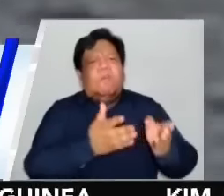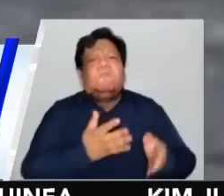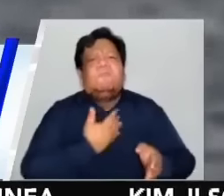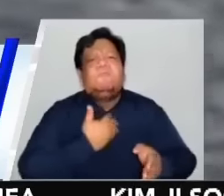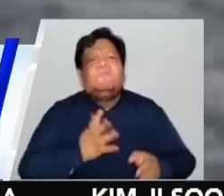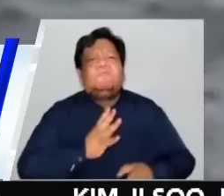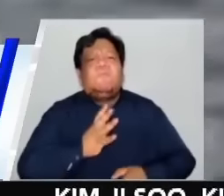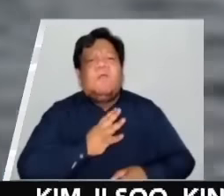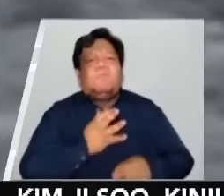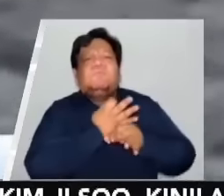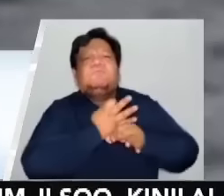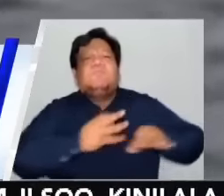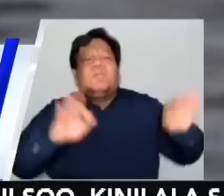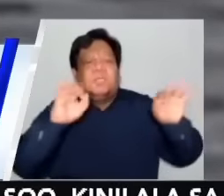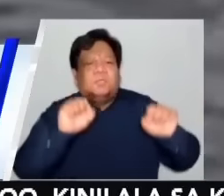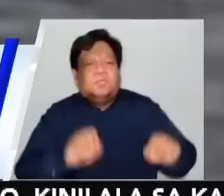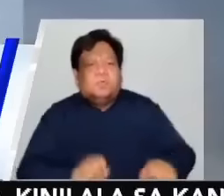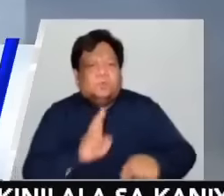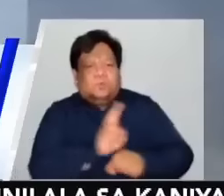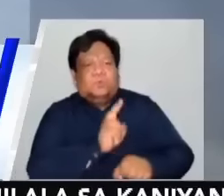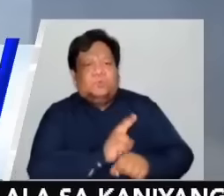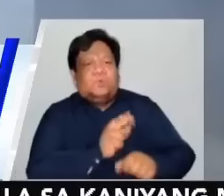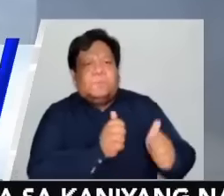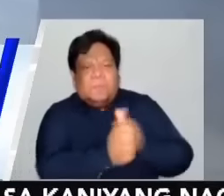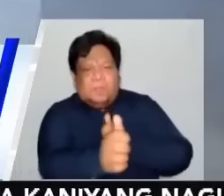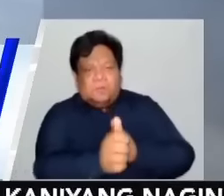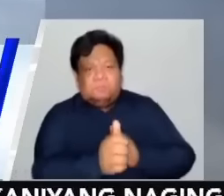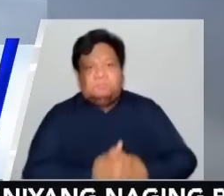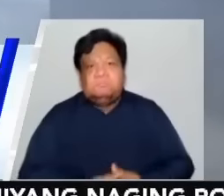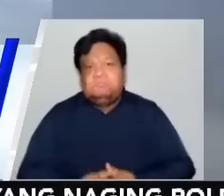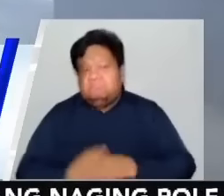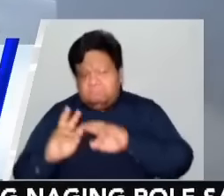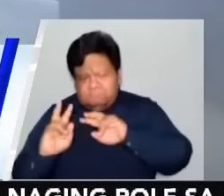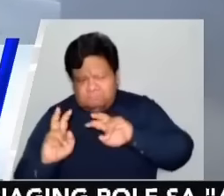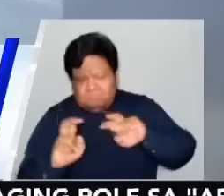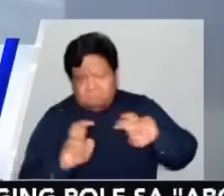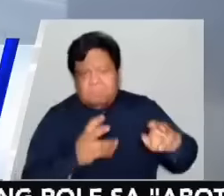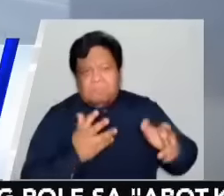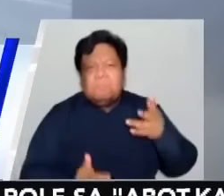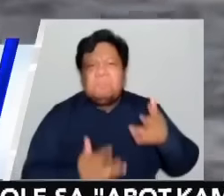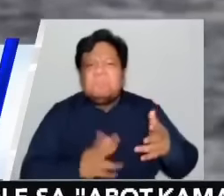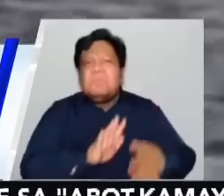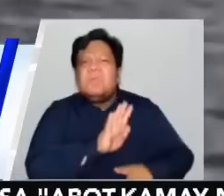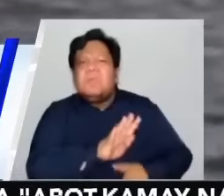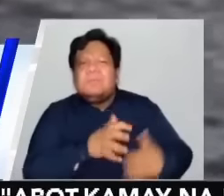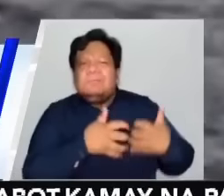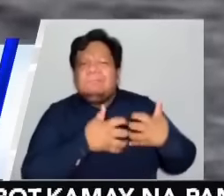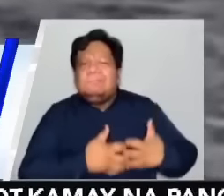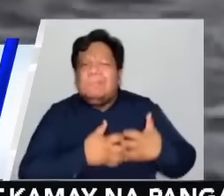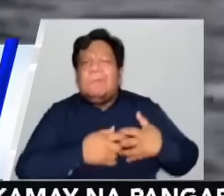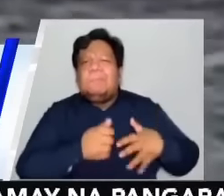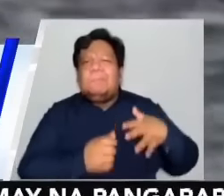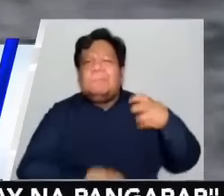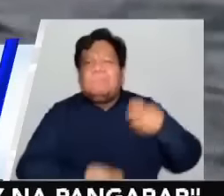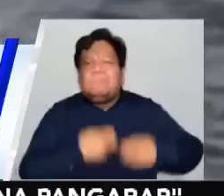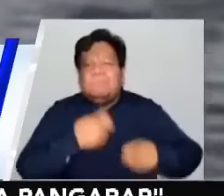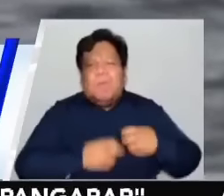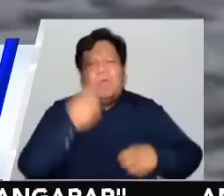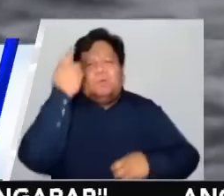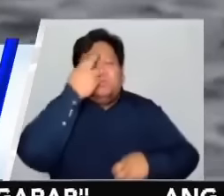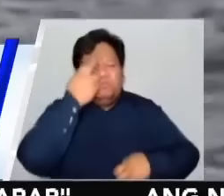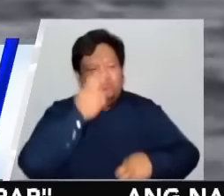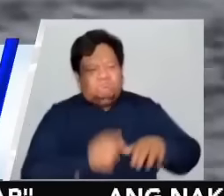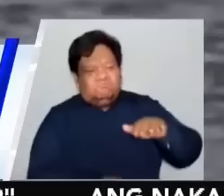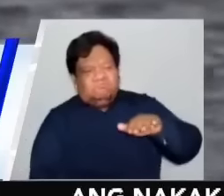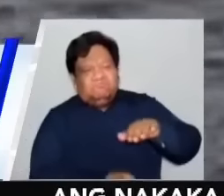pandagat. Tingin ng ilang eksperto, posibleng may mechanical problem kaya umangat sa dagat ang submarine. Posible rin daw na